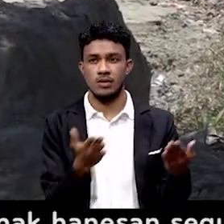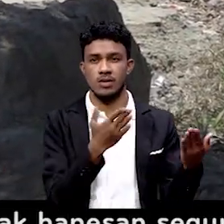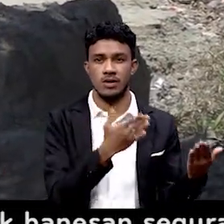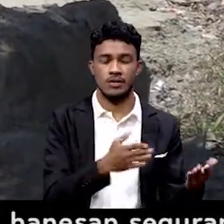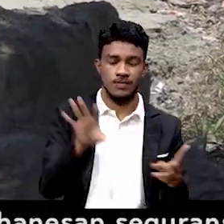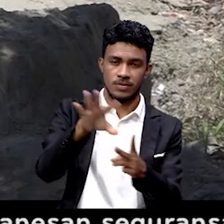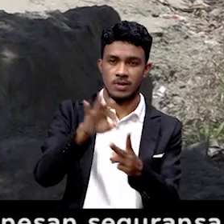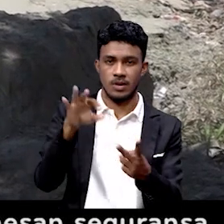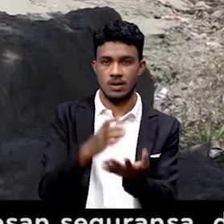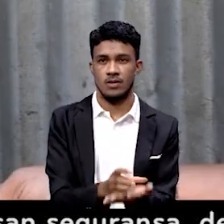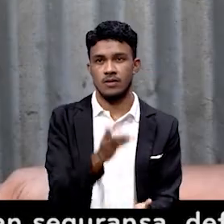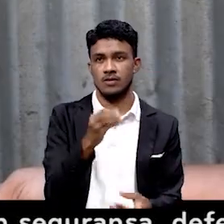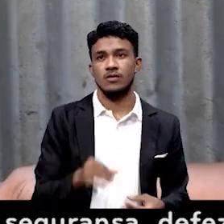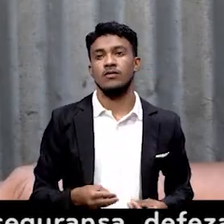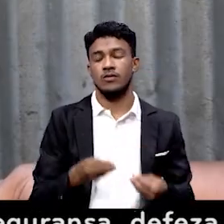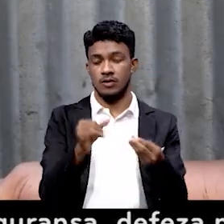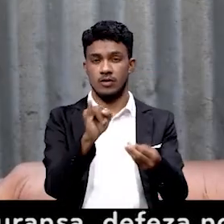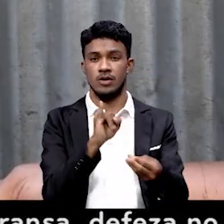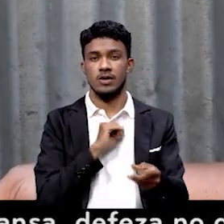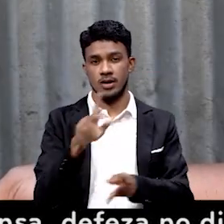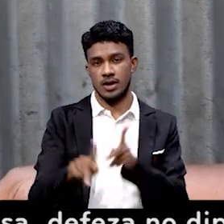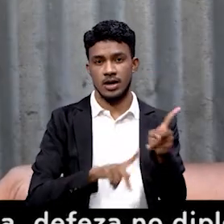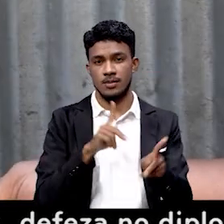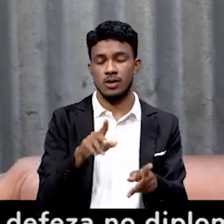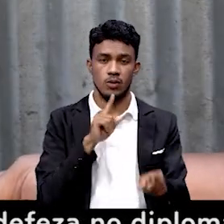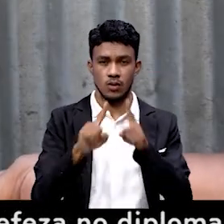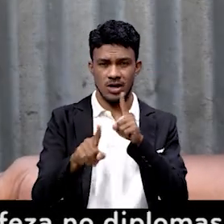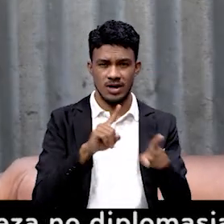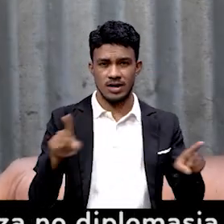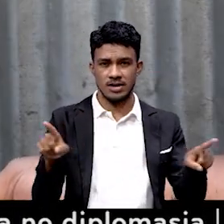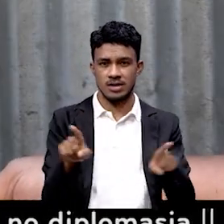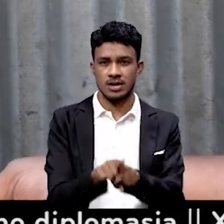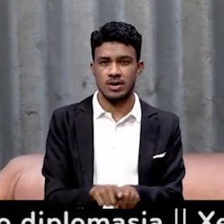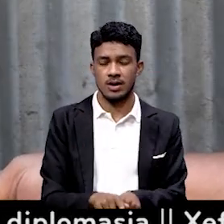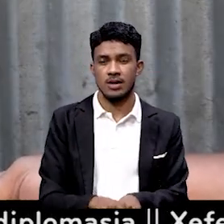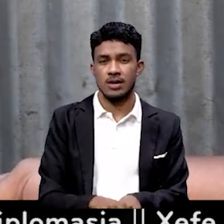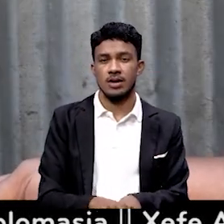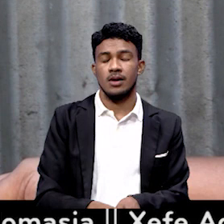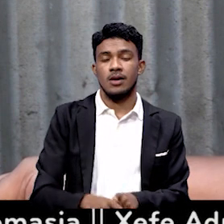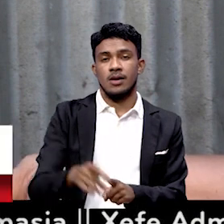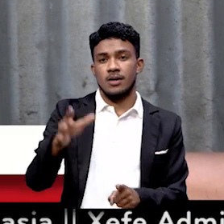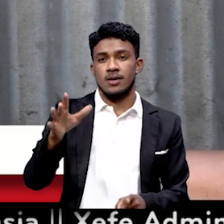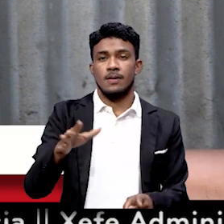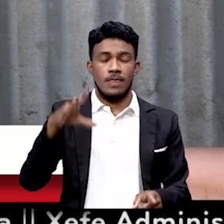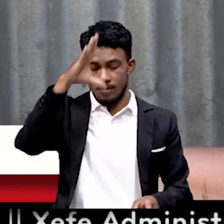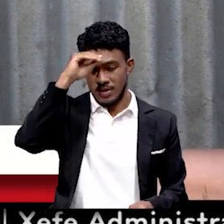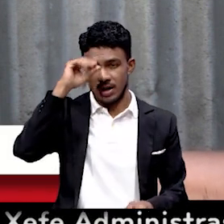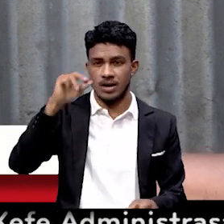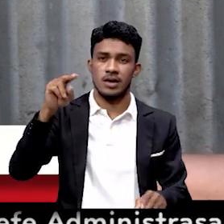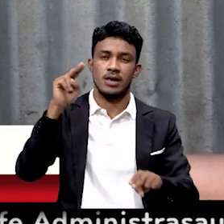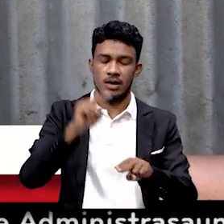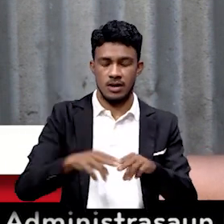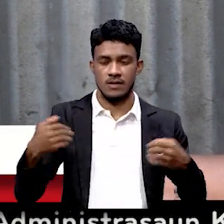mahi poha ema kolia dene mane sei tur dia mane lai